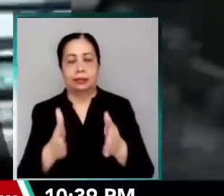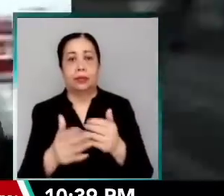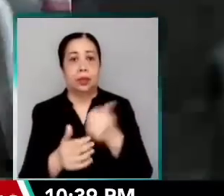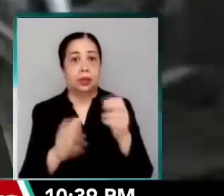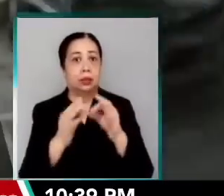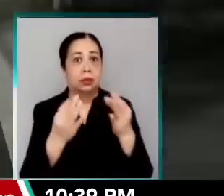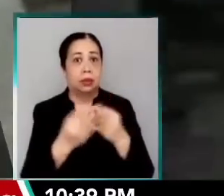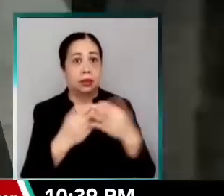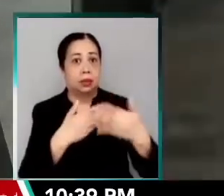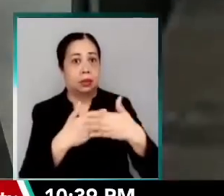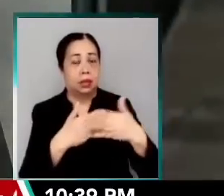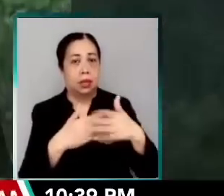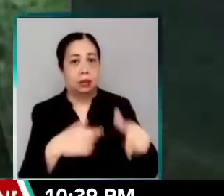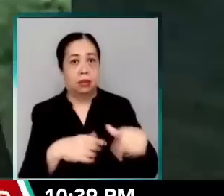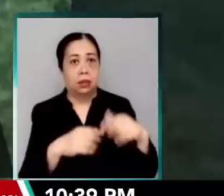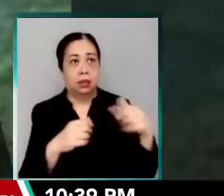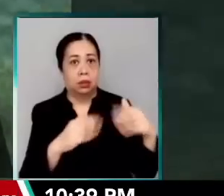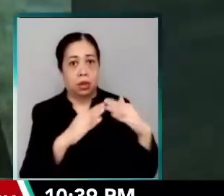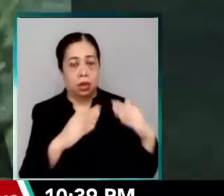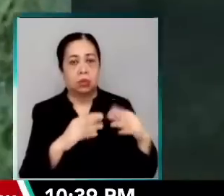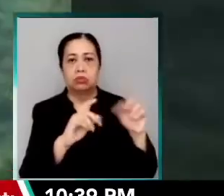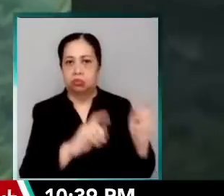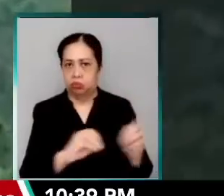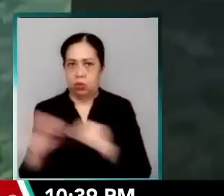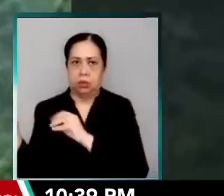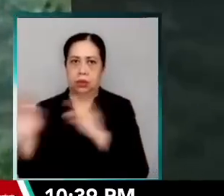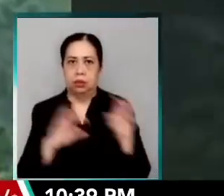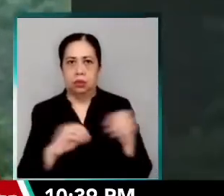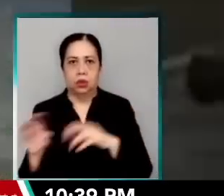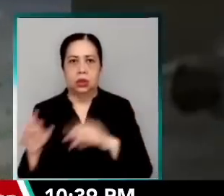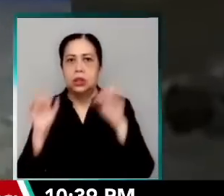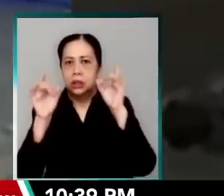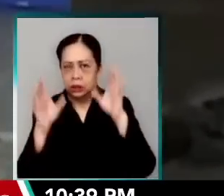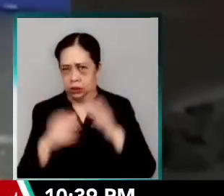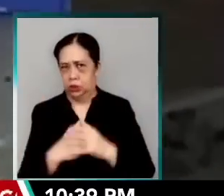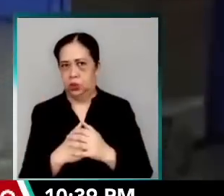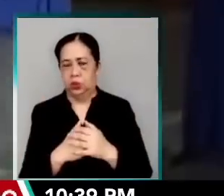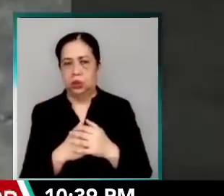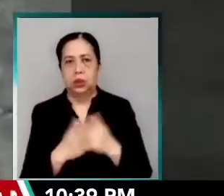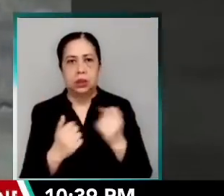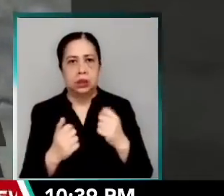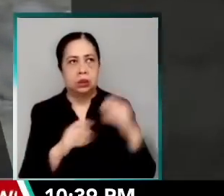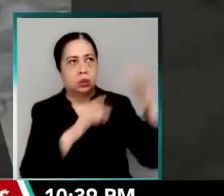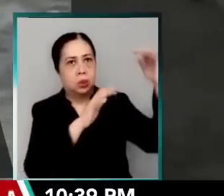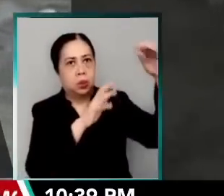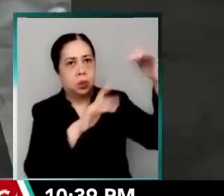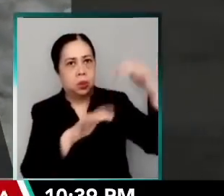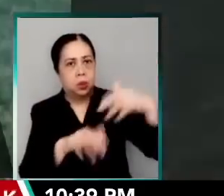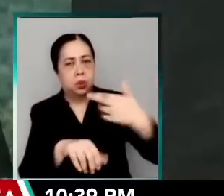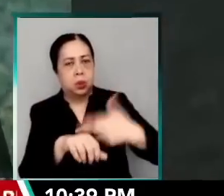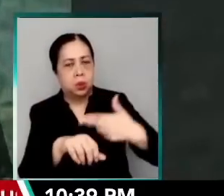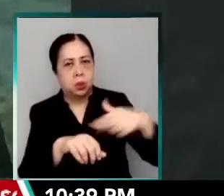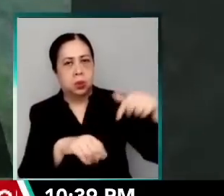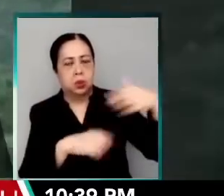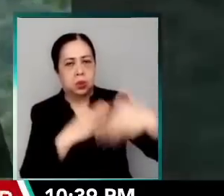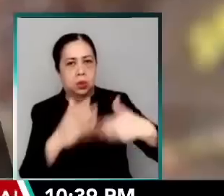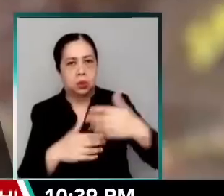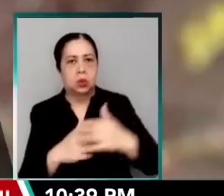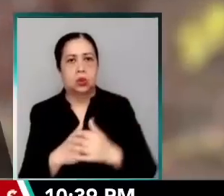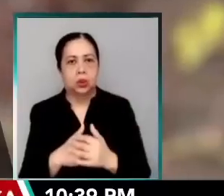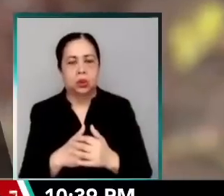malapit dito, lumikas muna. Delikado sir, kasi nahulog na yung mga kundin, yung mga